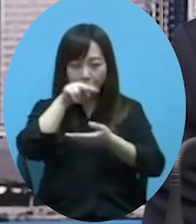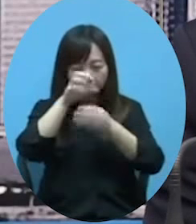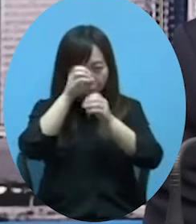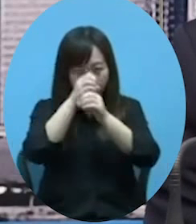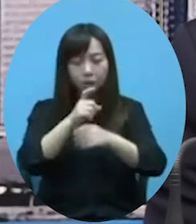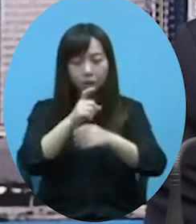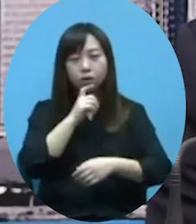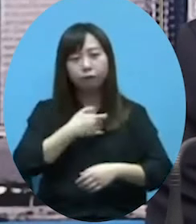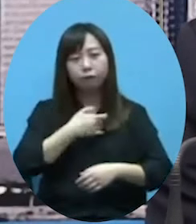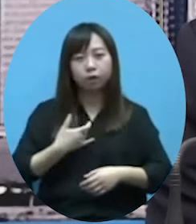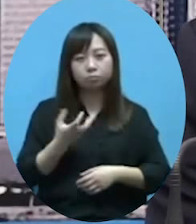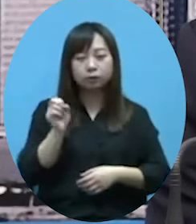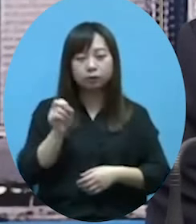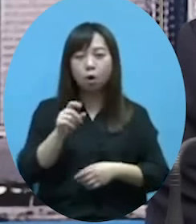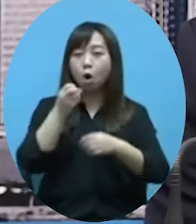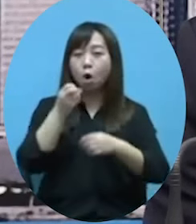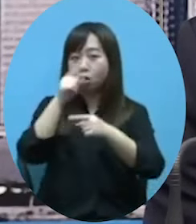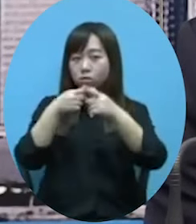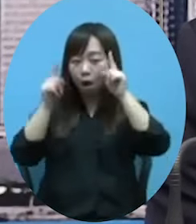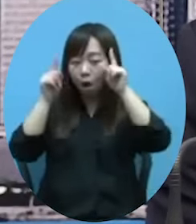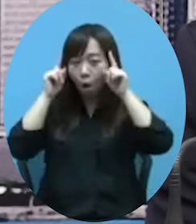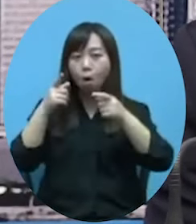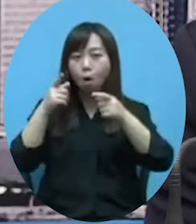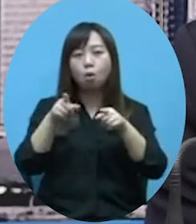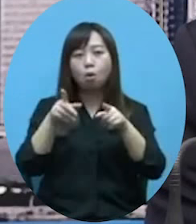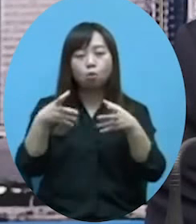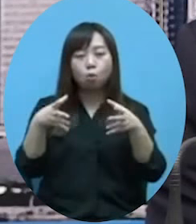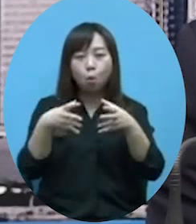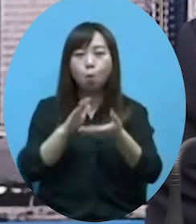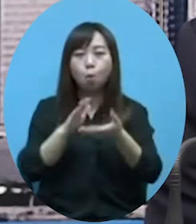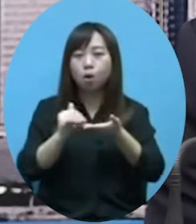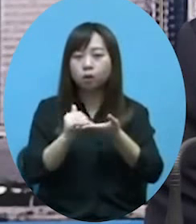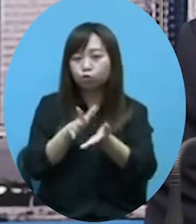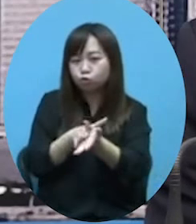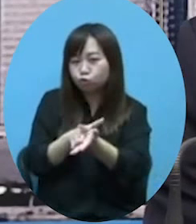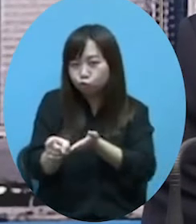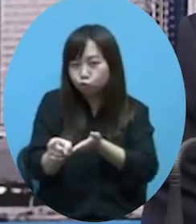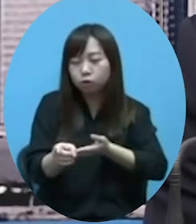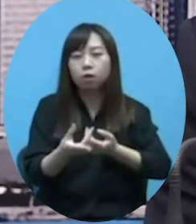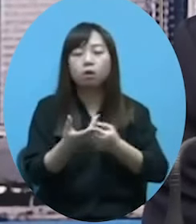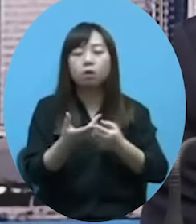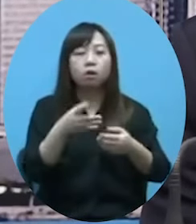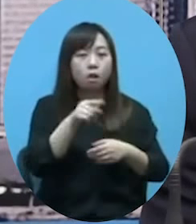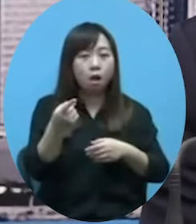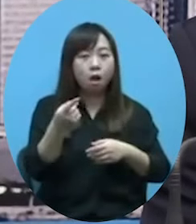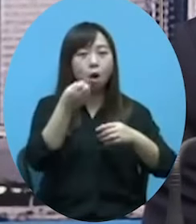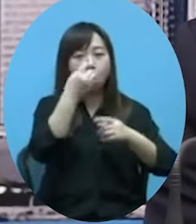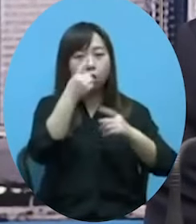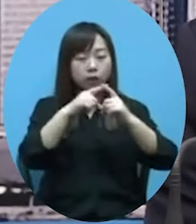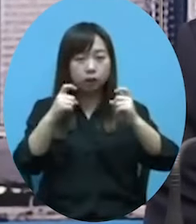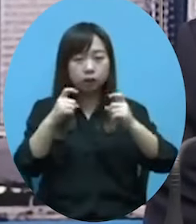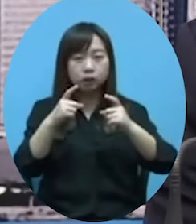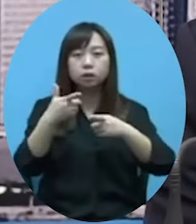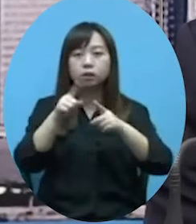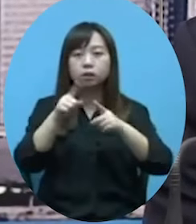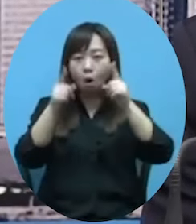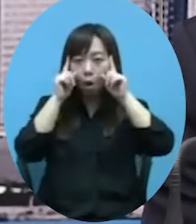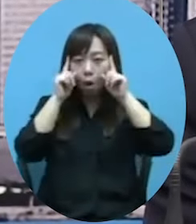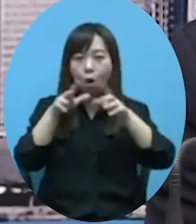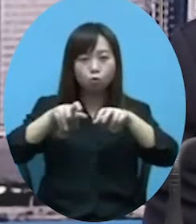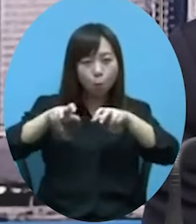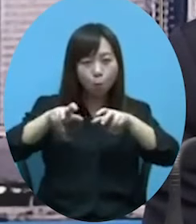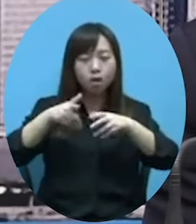我們呢跟香港大學公共衛生學院的專家和香港城市大學的獸醫學院的專家和